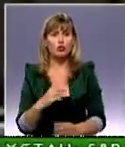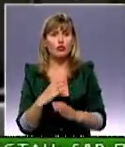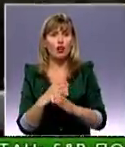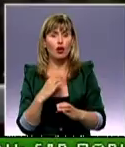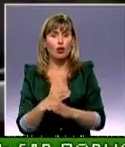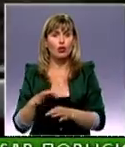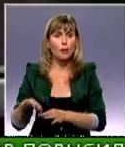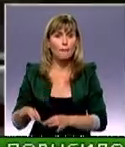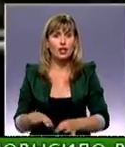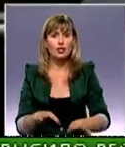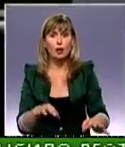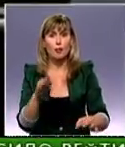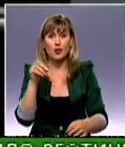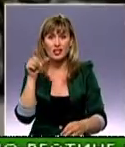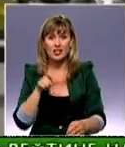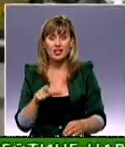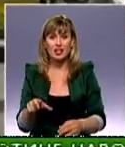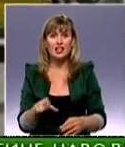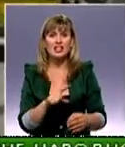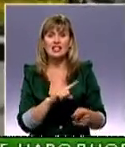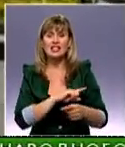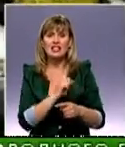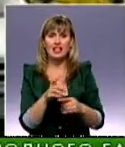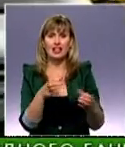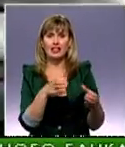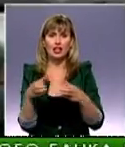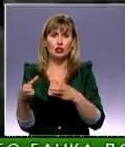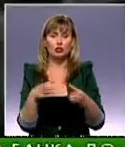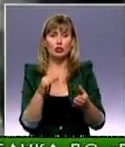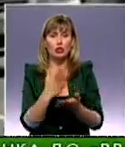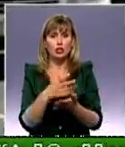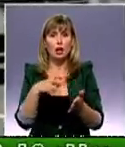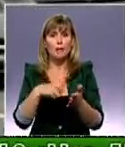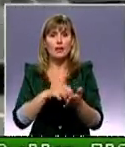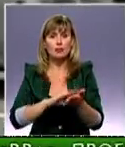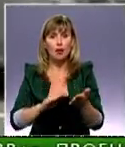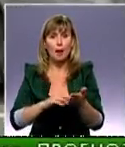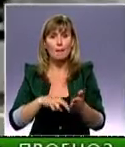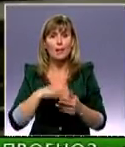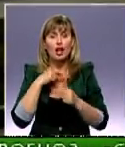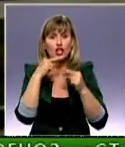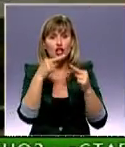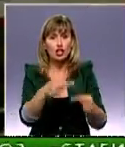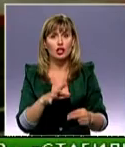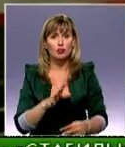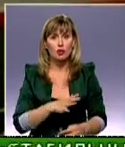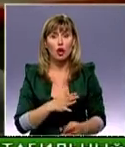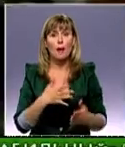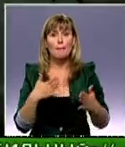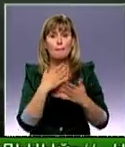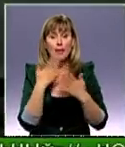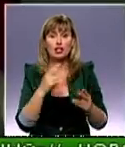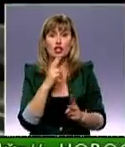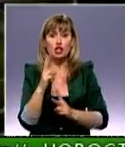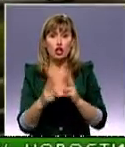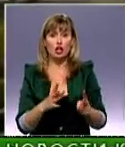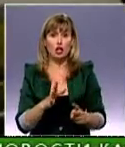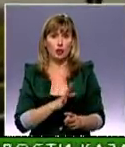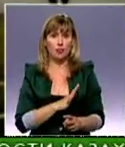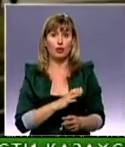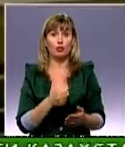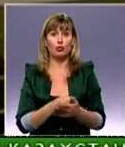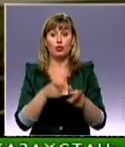вагоны, проезжая по синей ветке, сильно трясло. Имеется даже письменное обращение граждан к руководству метро. Последняя жалоба поступила за неделю